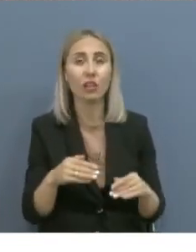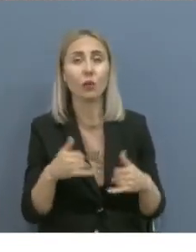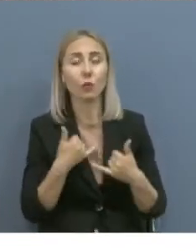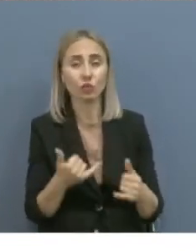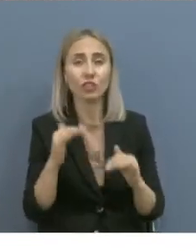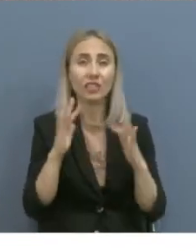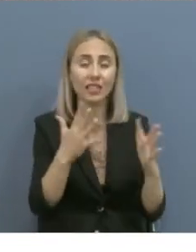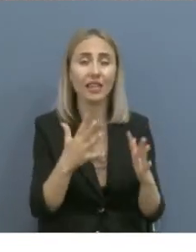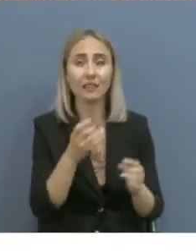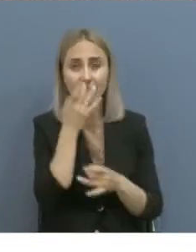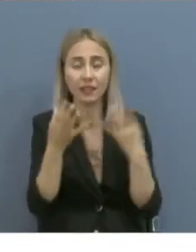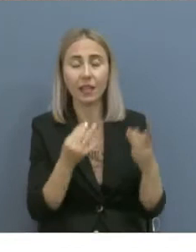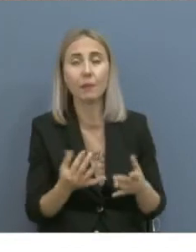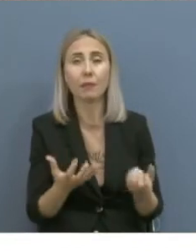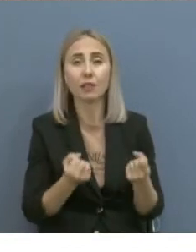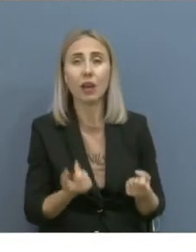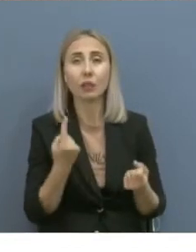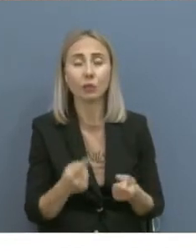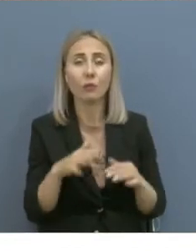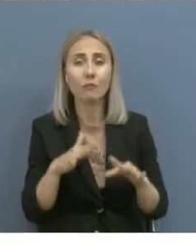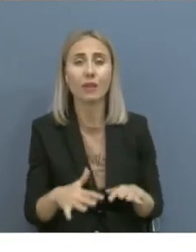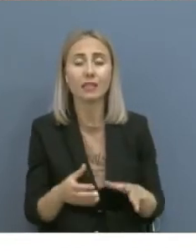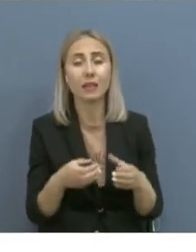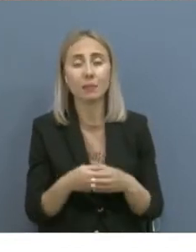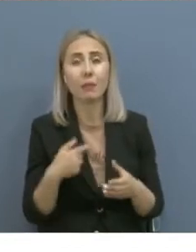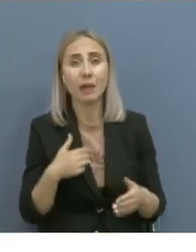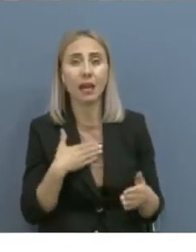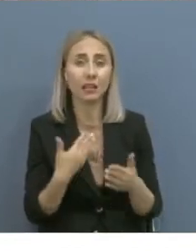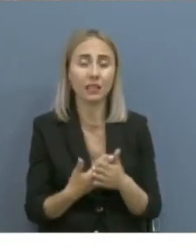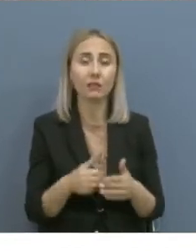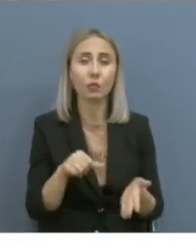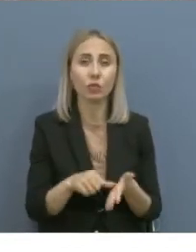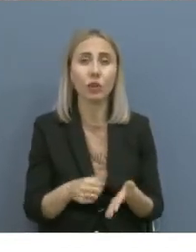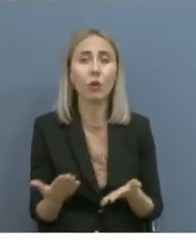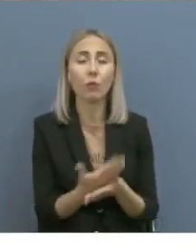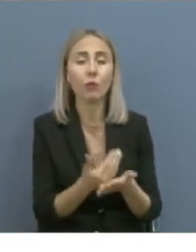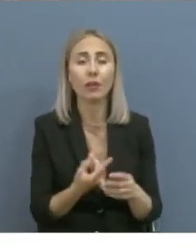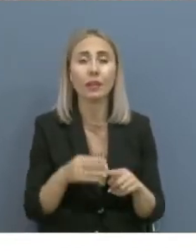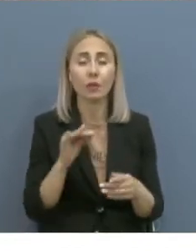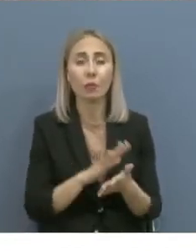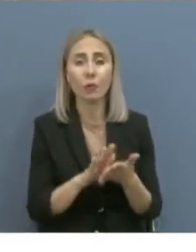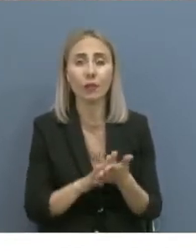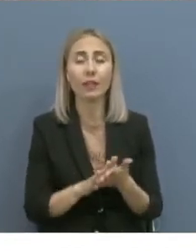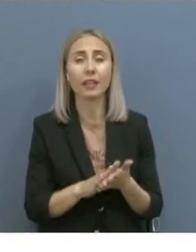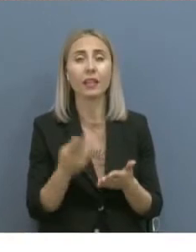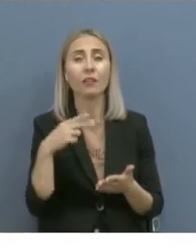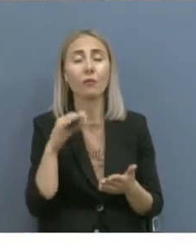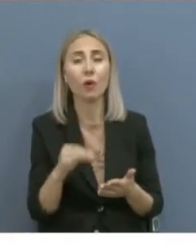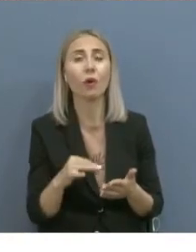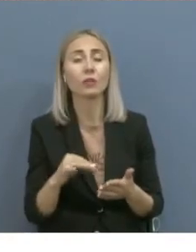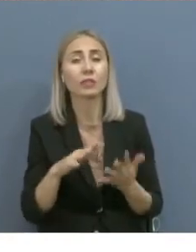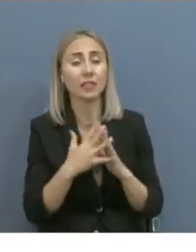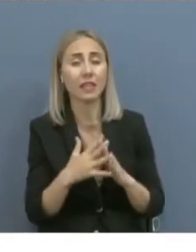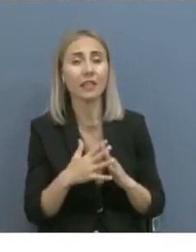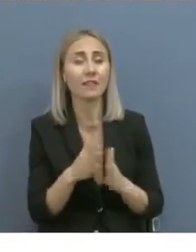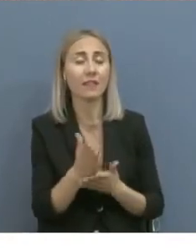волонтерлар осындағы серіктестіктің бірі сатып әперген ағаш көшеттерімен гүлдерді отырғызып, күтіп баптауды қолға алды. Селодағы еңбек